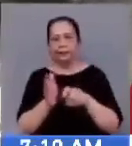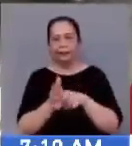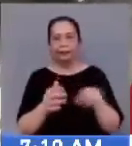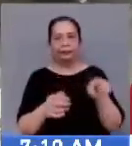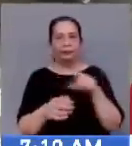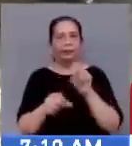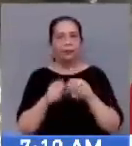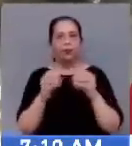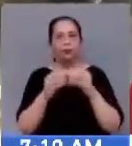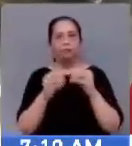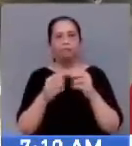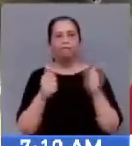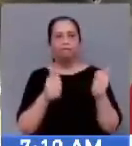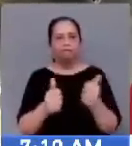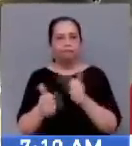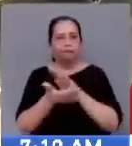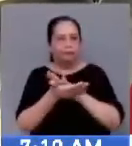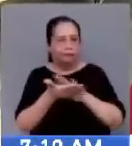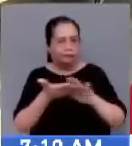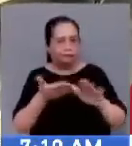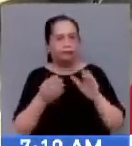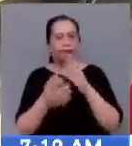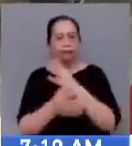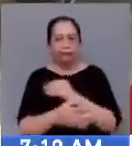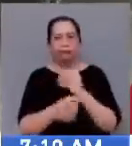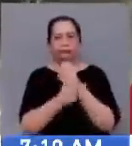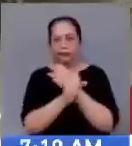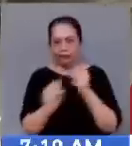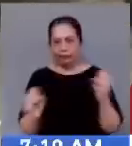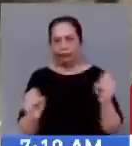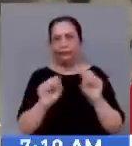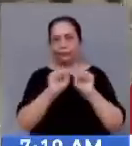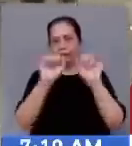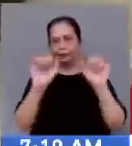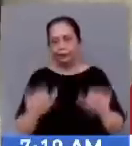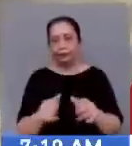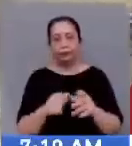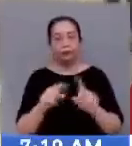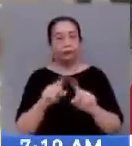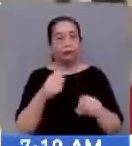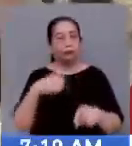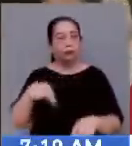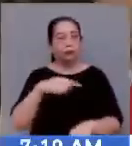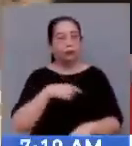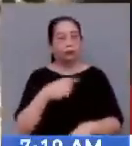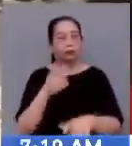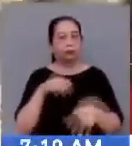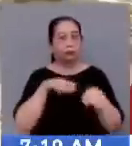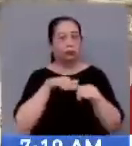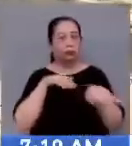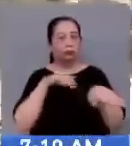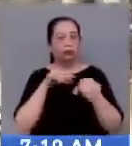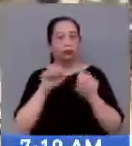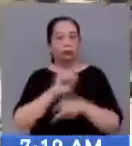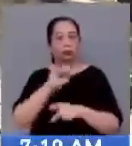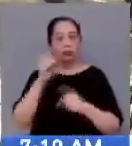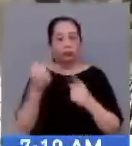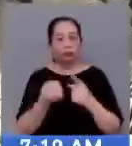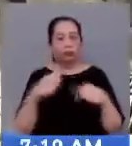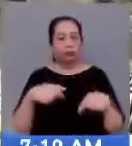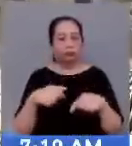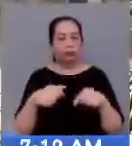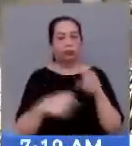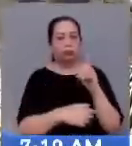maging maayos at ligtas ang sistema. Samantala, para naman po sa traffic situation dito sa bahagi ng Don Fabian